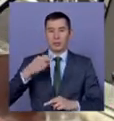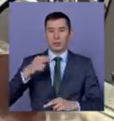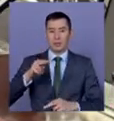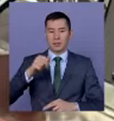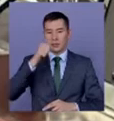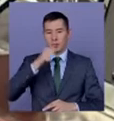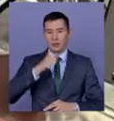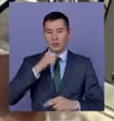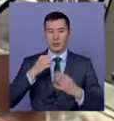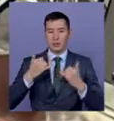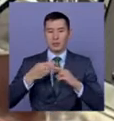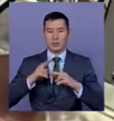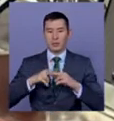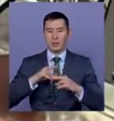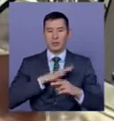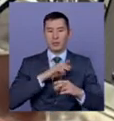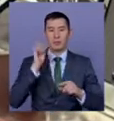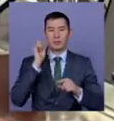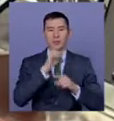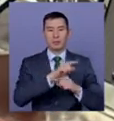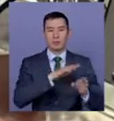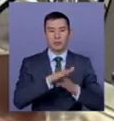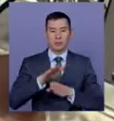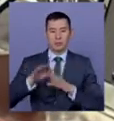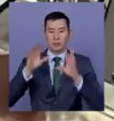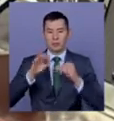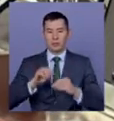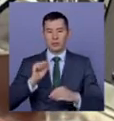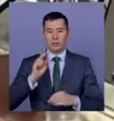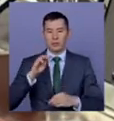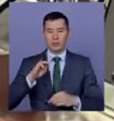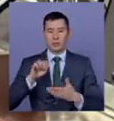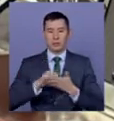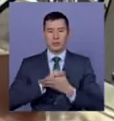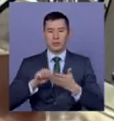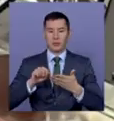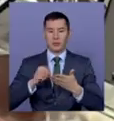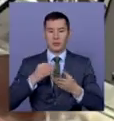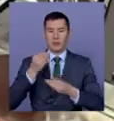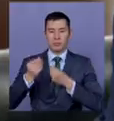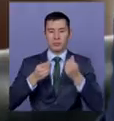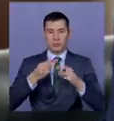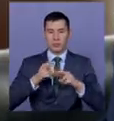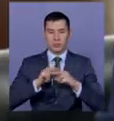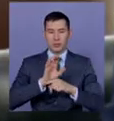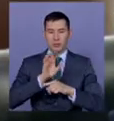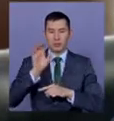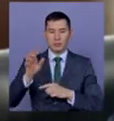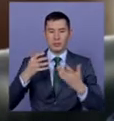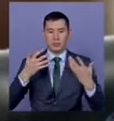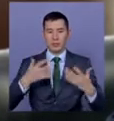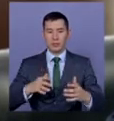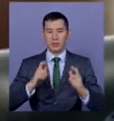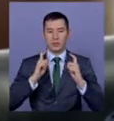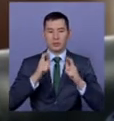күшейтілді. Бүгін жеткізушілер орындалған жұмыстардың барлық актілері бойынша қазынашылық органдарына төлемдер жолданды және жылдың қорытындылары